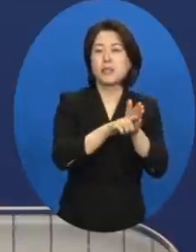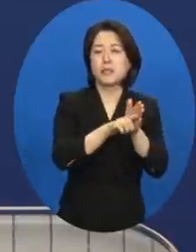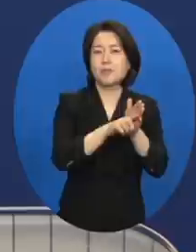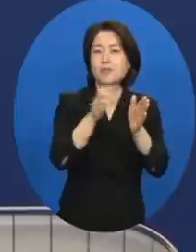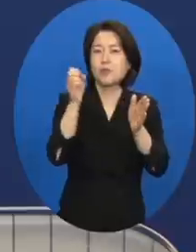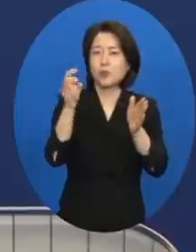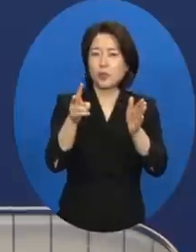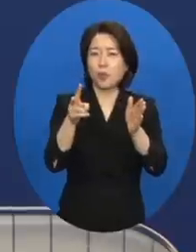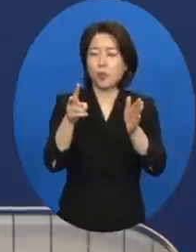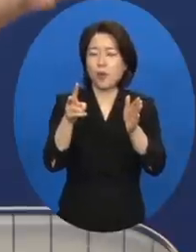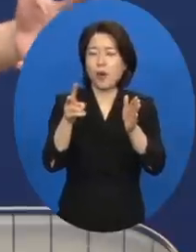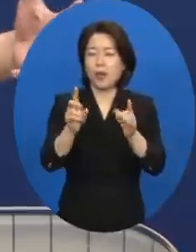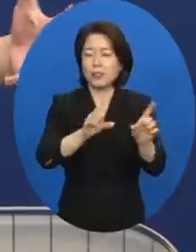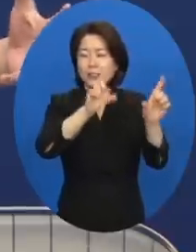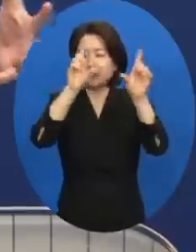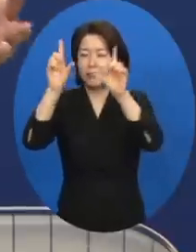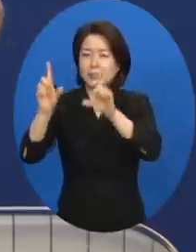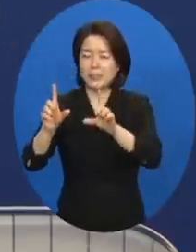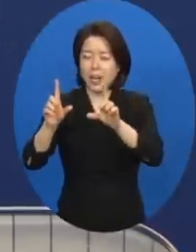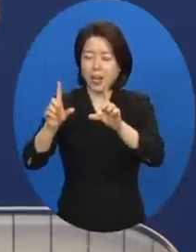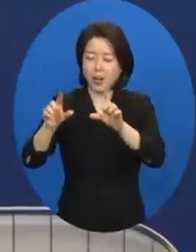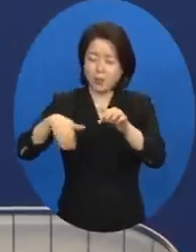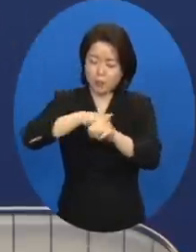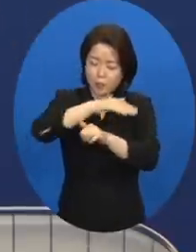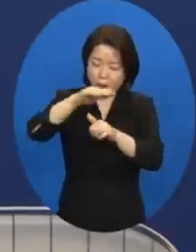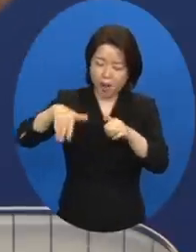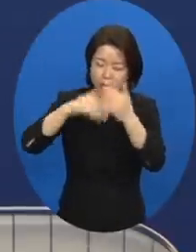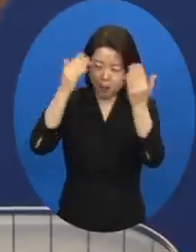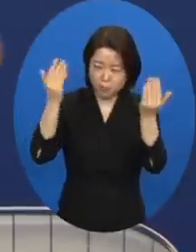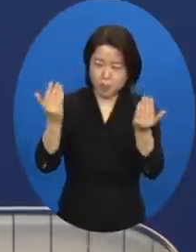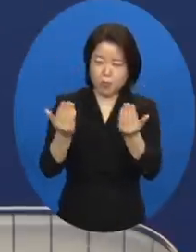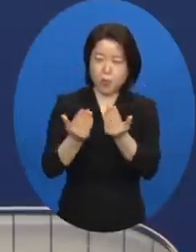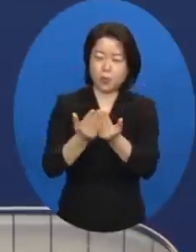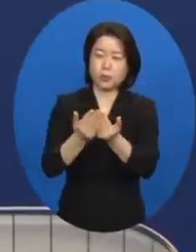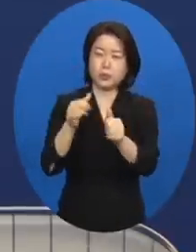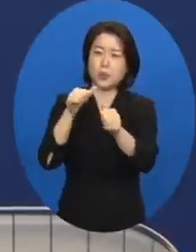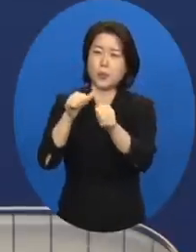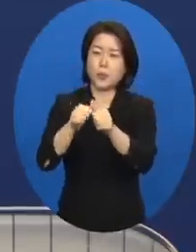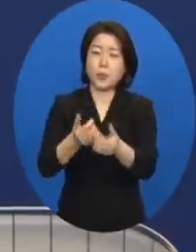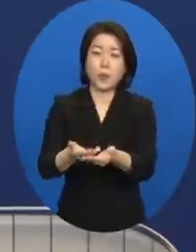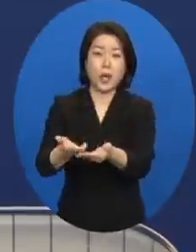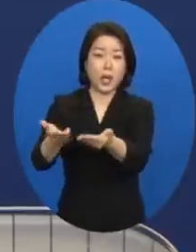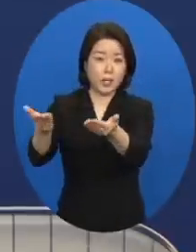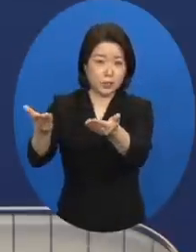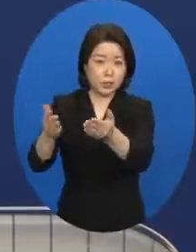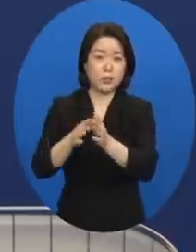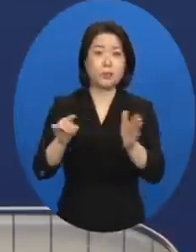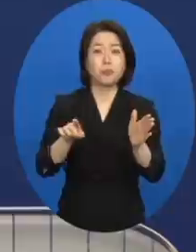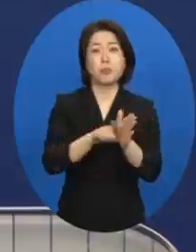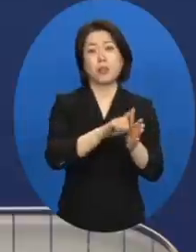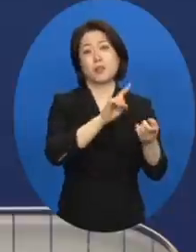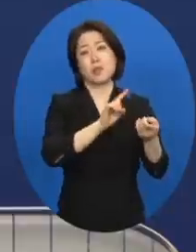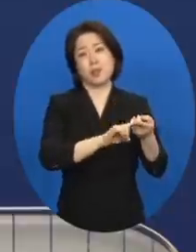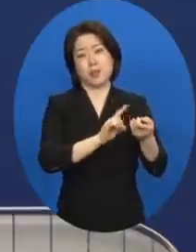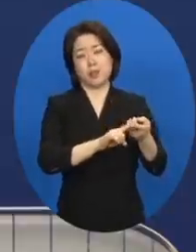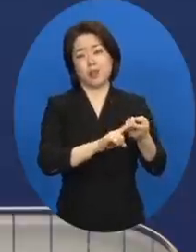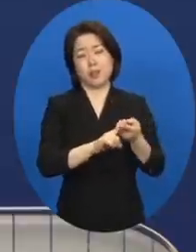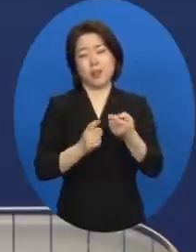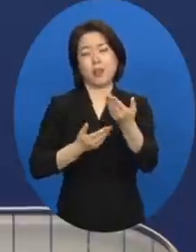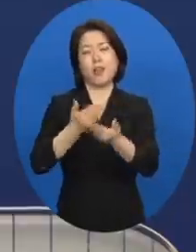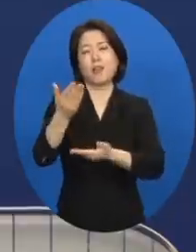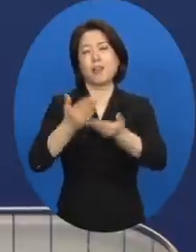그리고 상황과 여건을 조절할 수 있는 그 믿음에 대해서